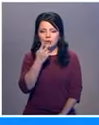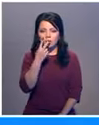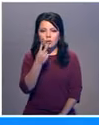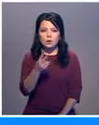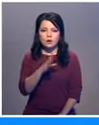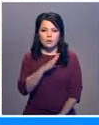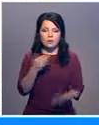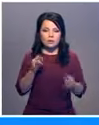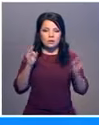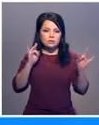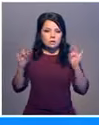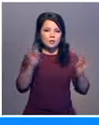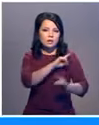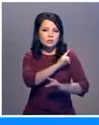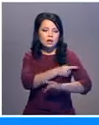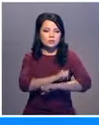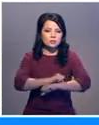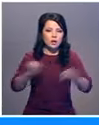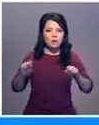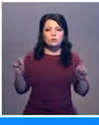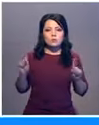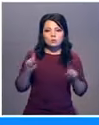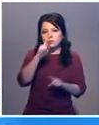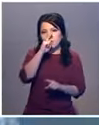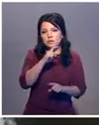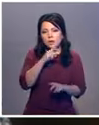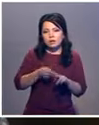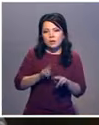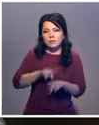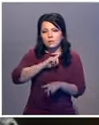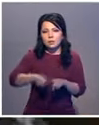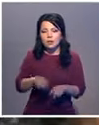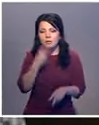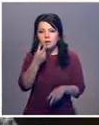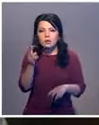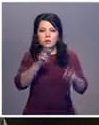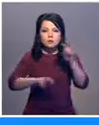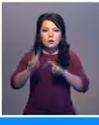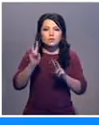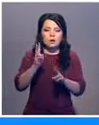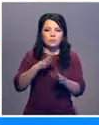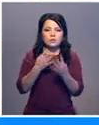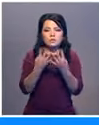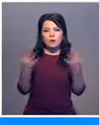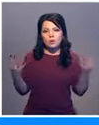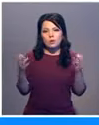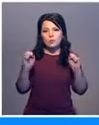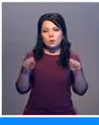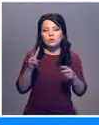получился такой. Сосын ойладық, не болды. Үйге бер жағына жүгіріп шықтық, ойладық, мына заборға біреу